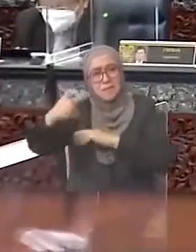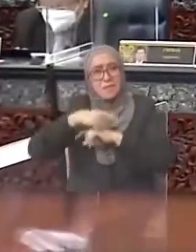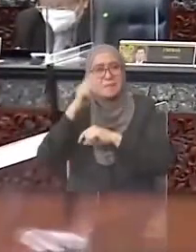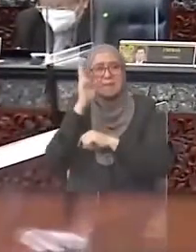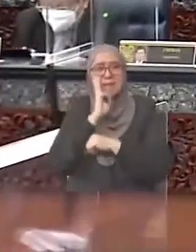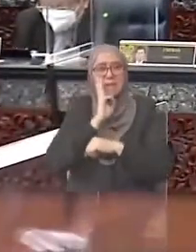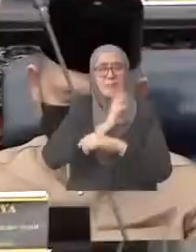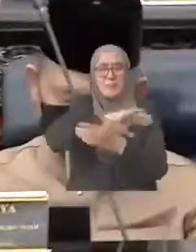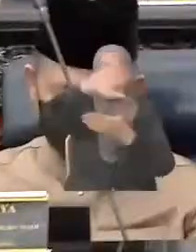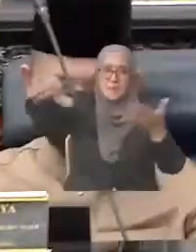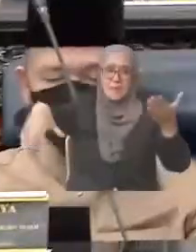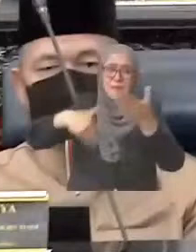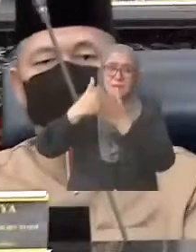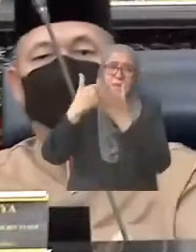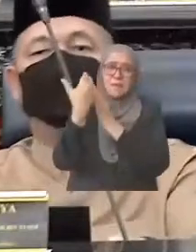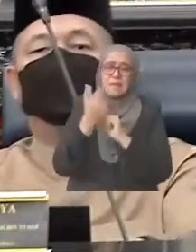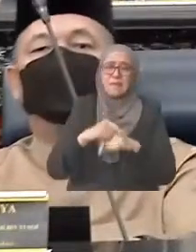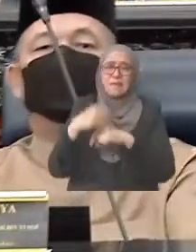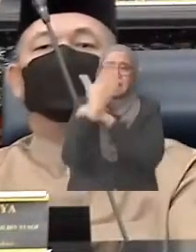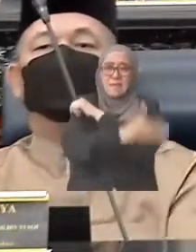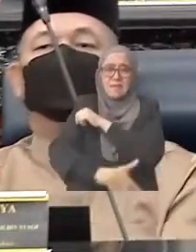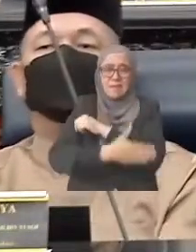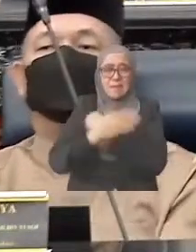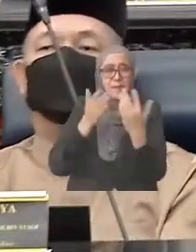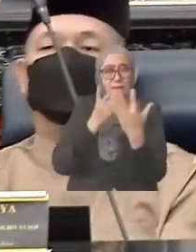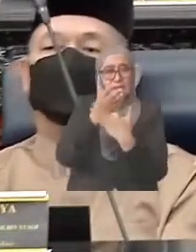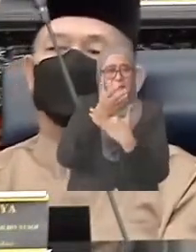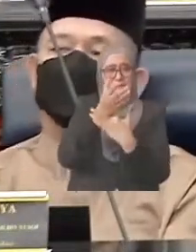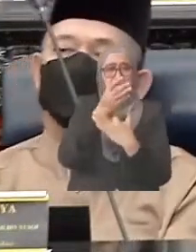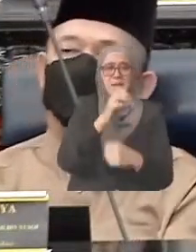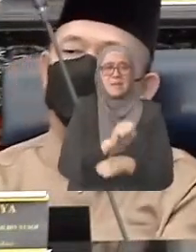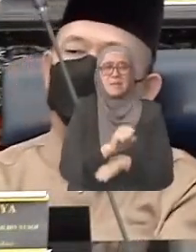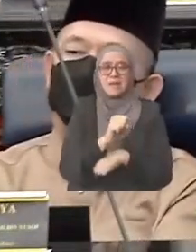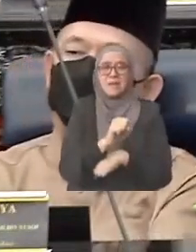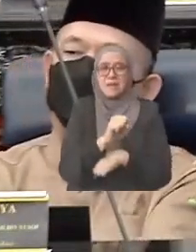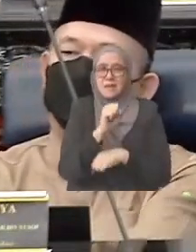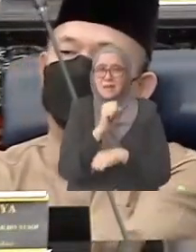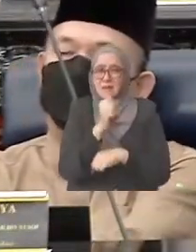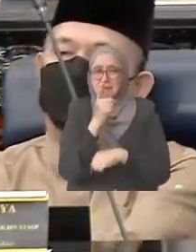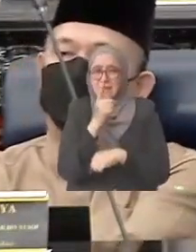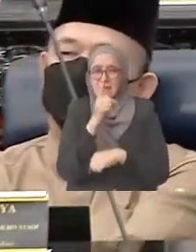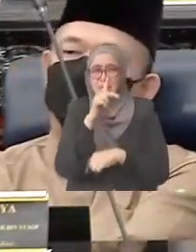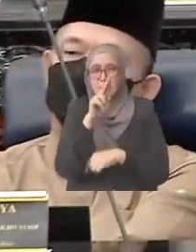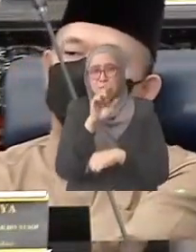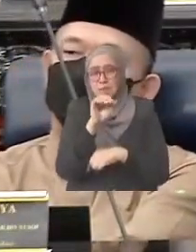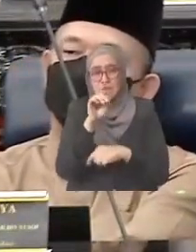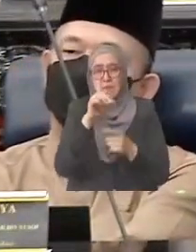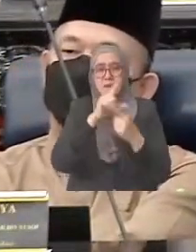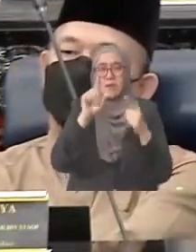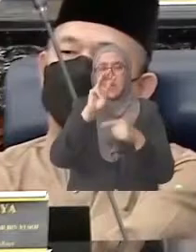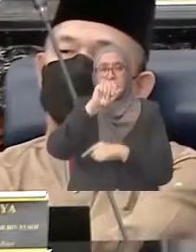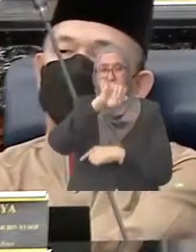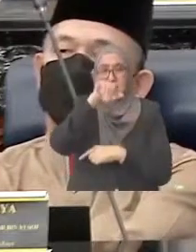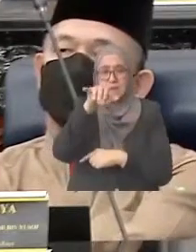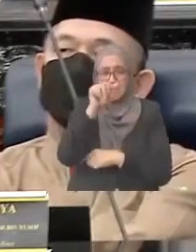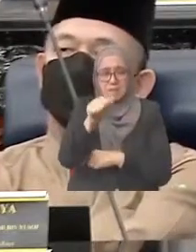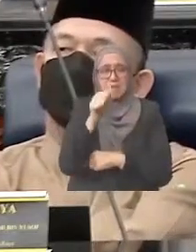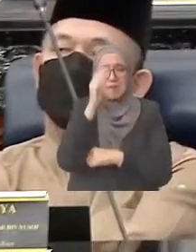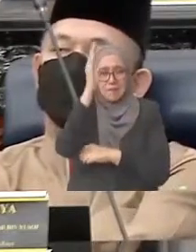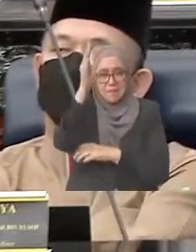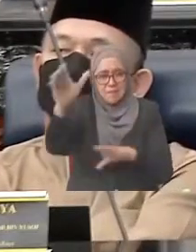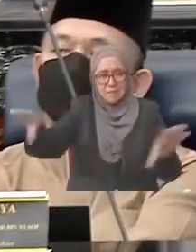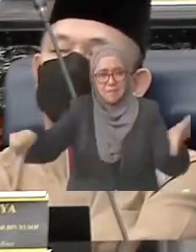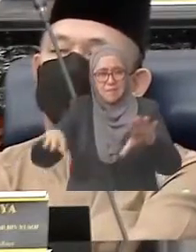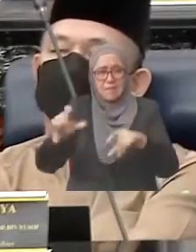negara melalui Squad wajar akan dilaksanakan saya itu bagi melindungi kebajikan lebah Lebih